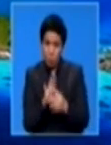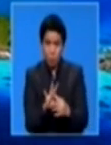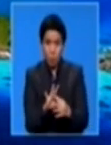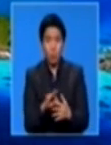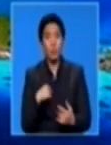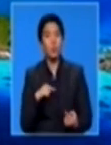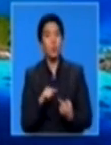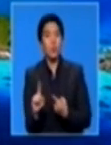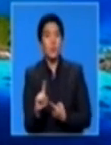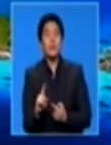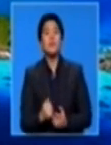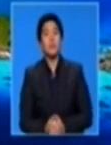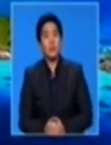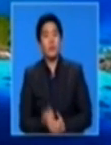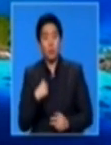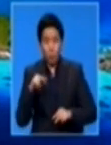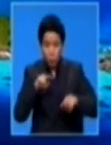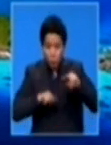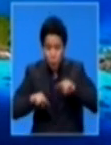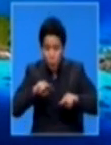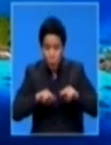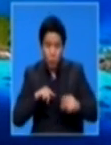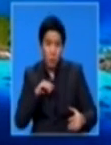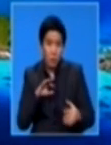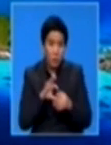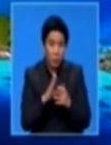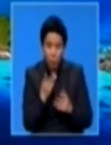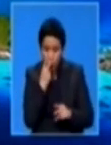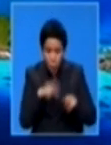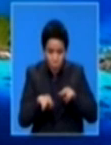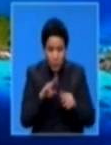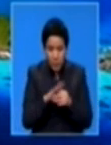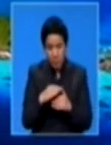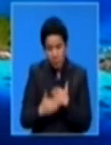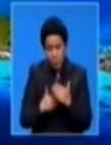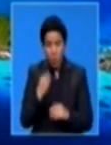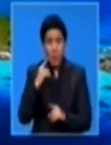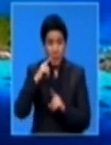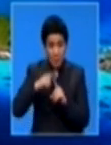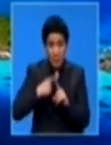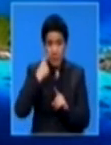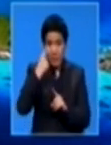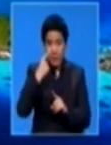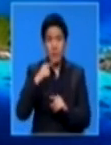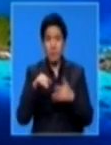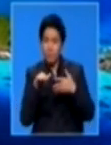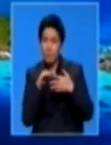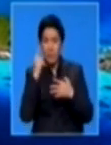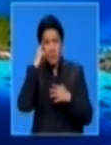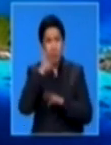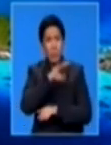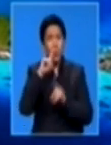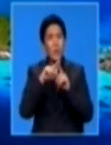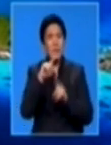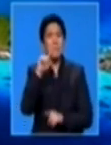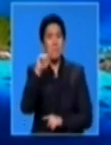การตรวจหรือการที่จะเข้ามาตรวจสอบข้างหน้าในต้นเดือนมกราคมประมาณวันที่20นะ